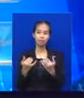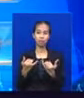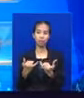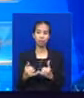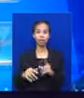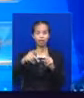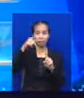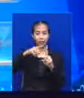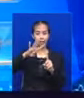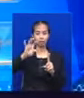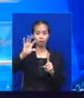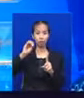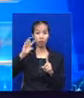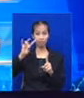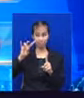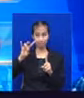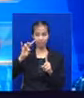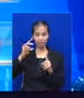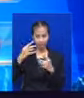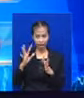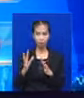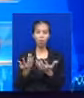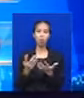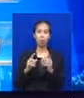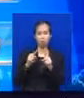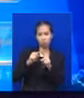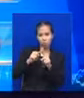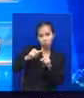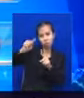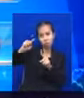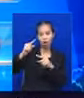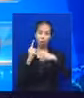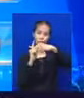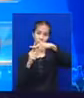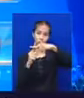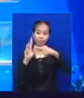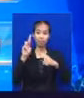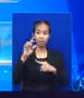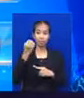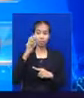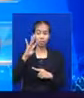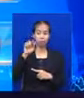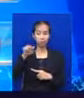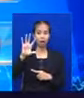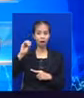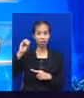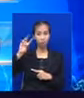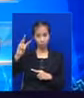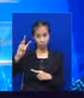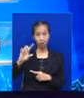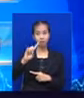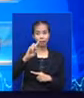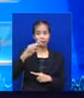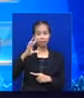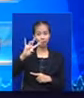ที่ 1,407.41 จุดทะลุแนวต้านที่สำคัญเรียบร้อยแล้วนะคะบวกขึ้นไปได้ถึง 14.56 จุดด้วยมูลค่าการซื้อขาย